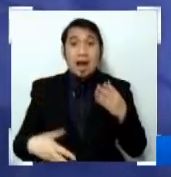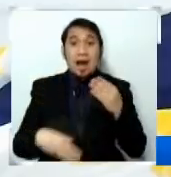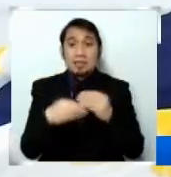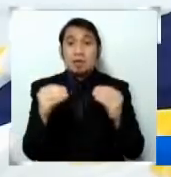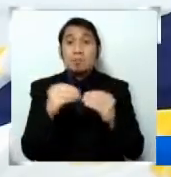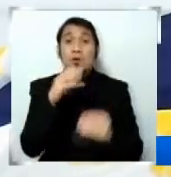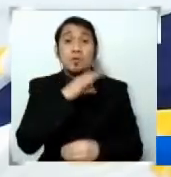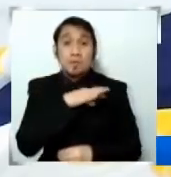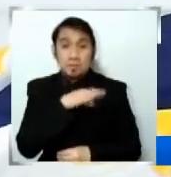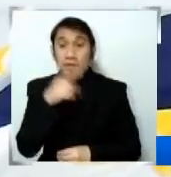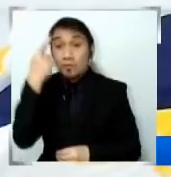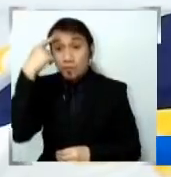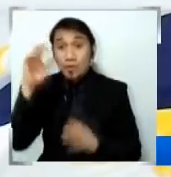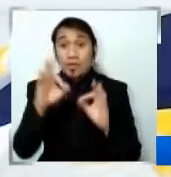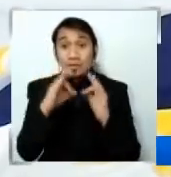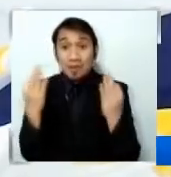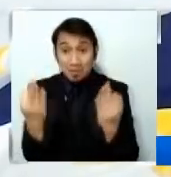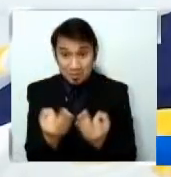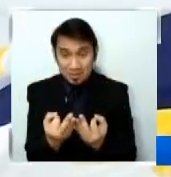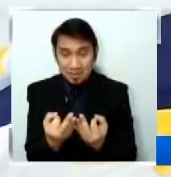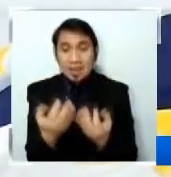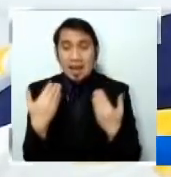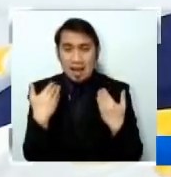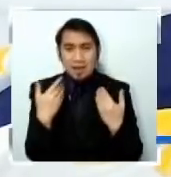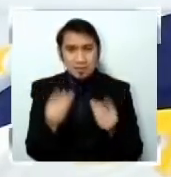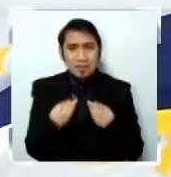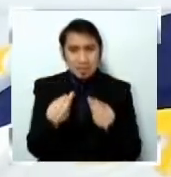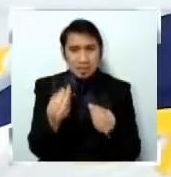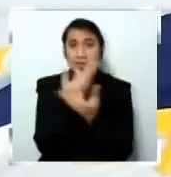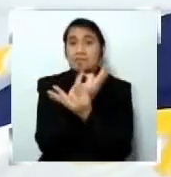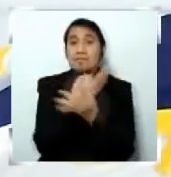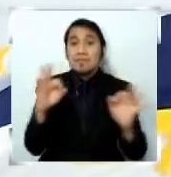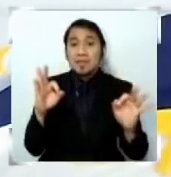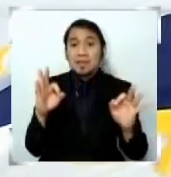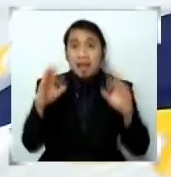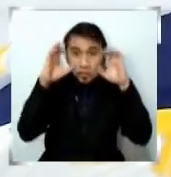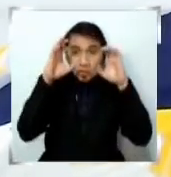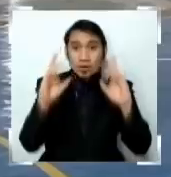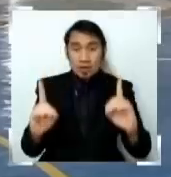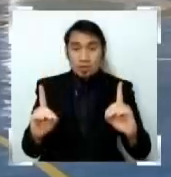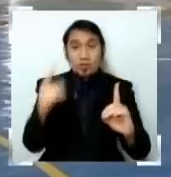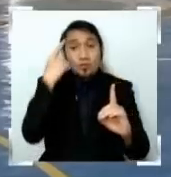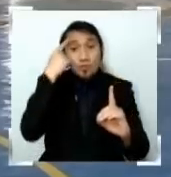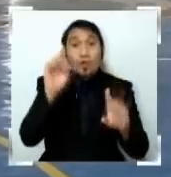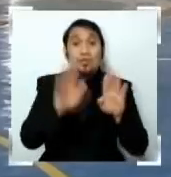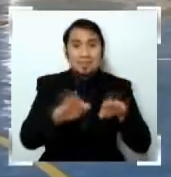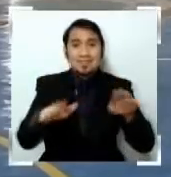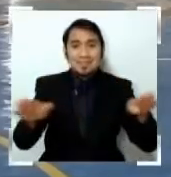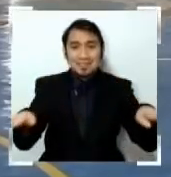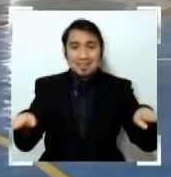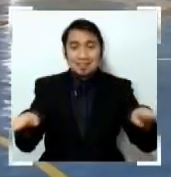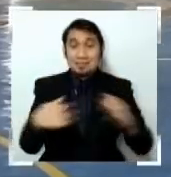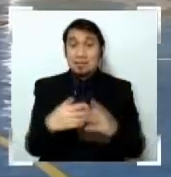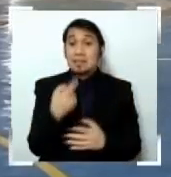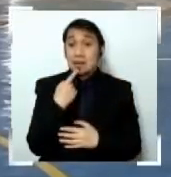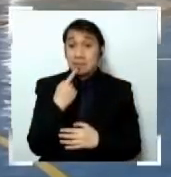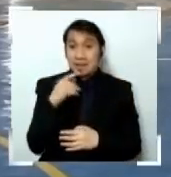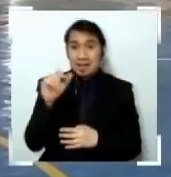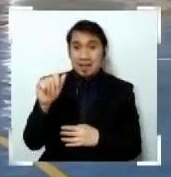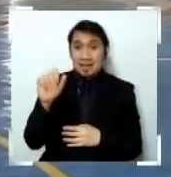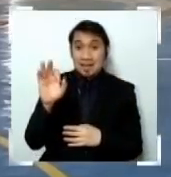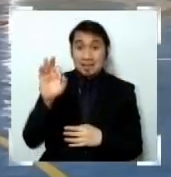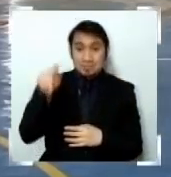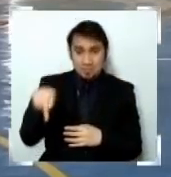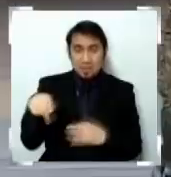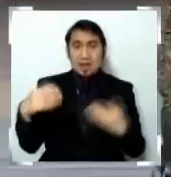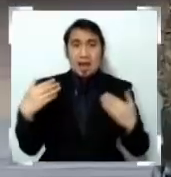sundalo, kabilang na ang libreng edukasyon para sa mga inulilang anak. Ayon sa AFP, 19 na